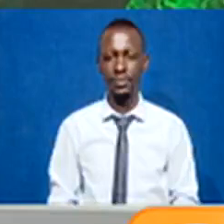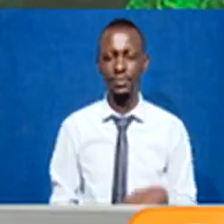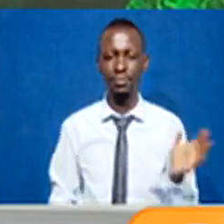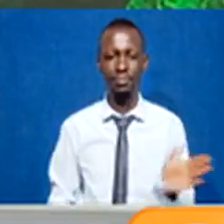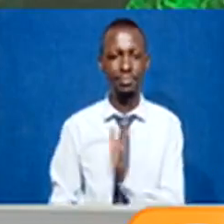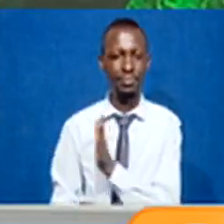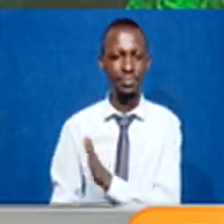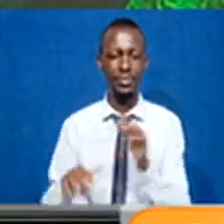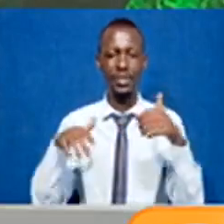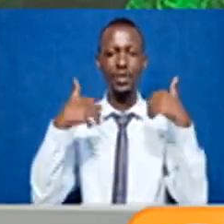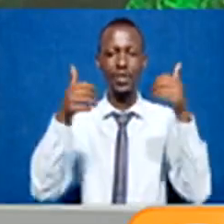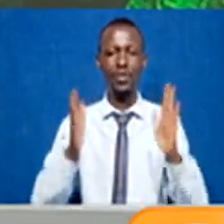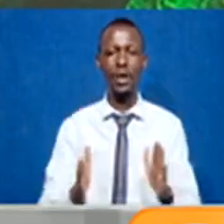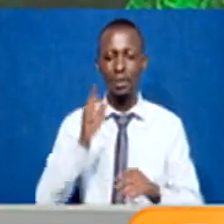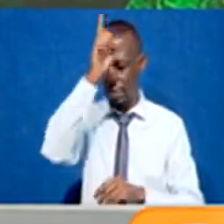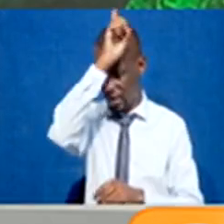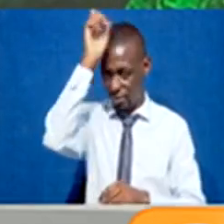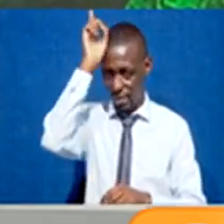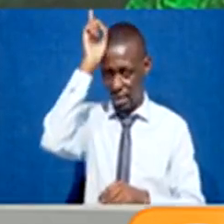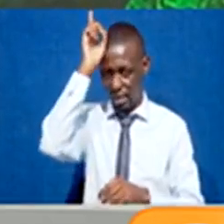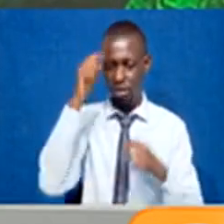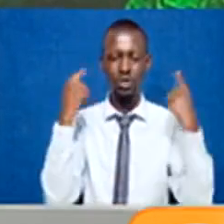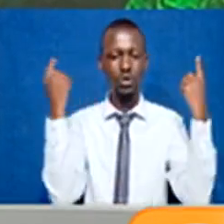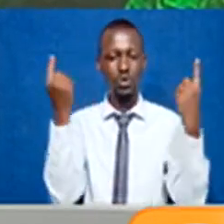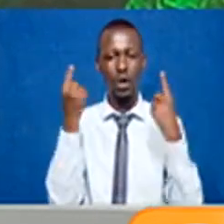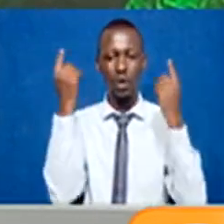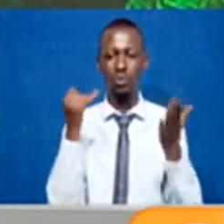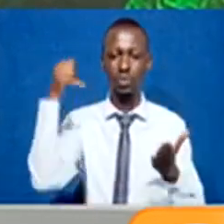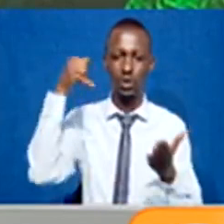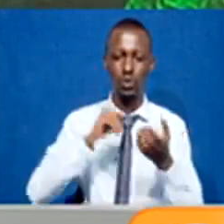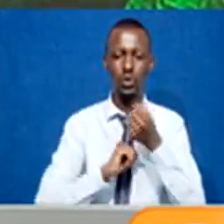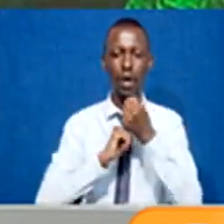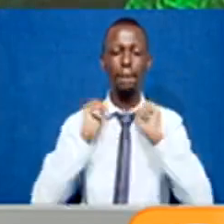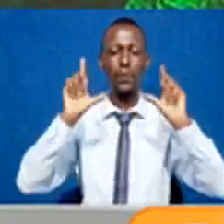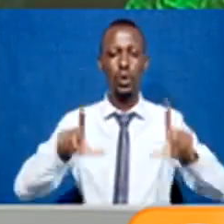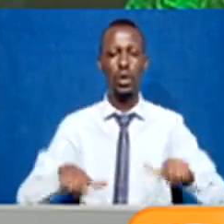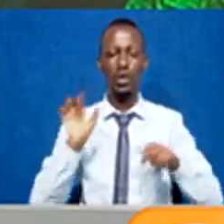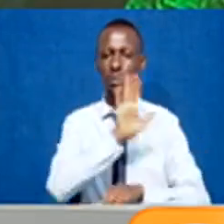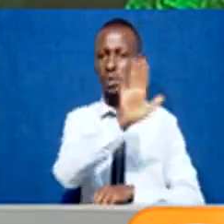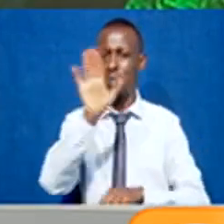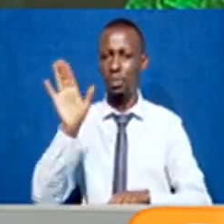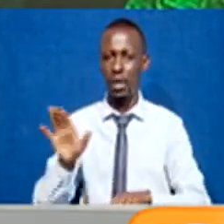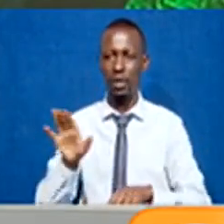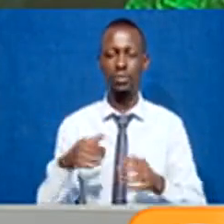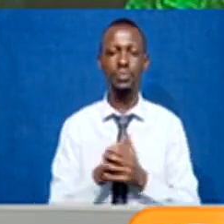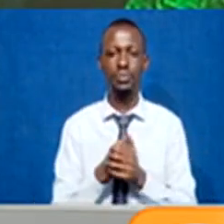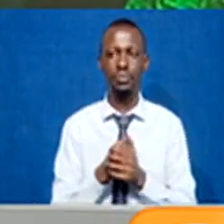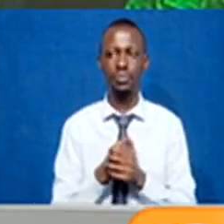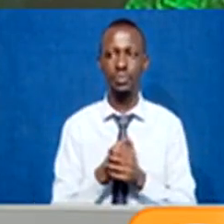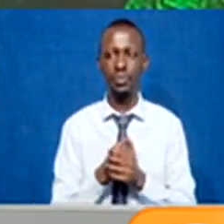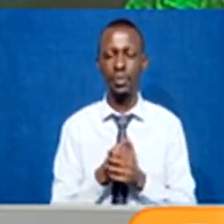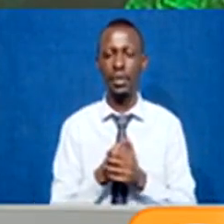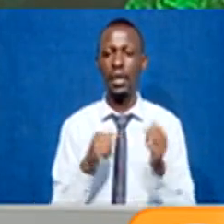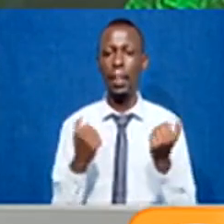Wakulima wadogo mashinani wanajihusisha pakubwa na ufugaji kama njia ya kujikimu kimaisha. Na huku uzalishaji kutoka kwa mifugo